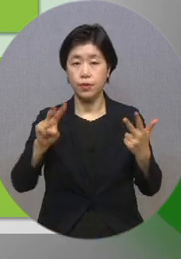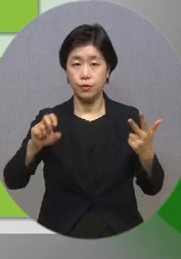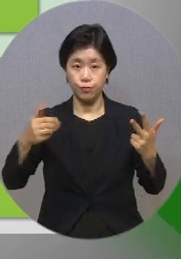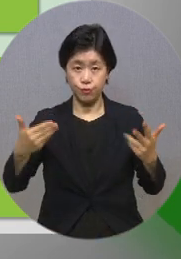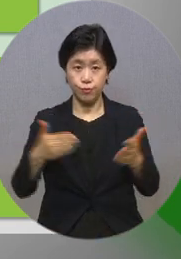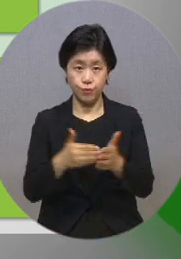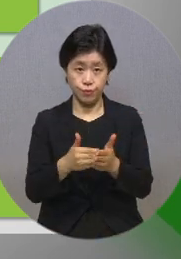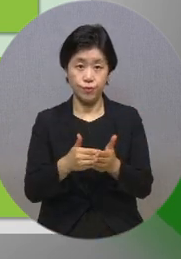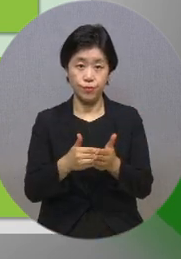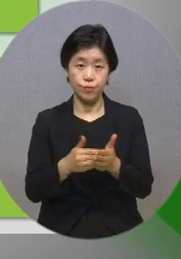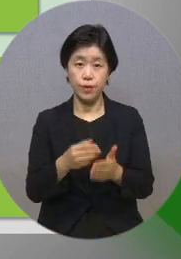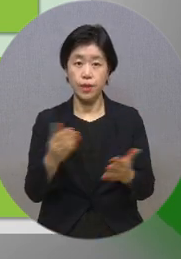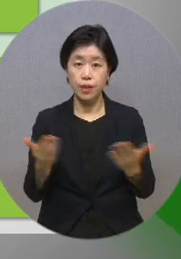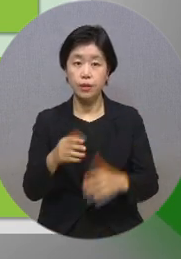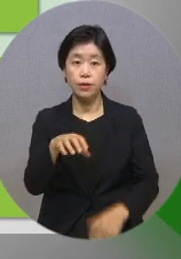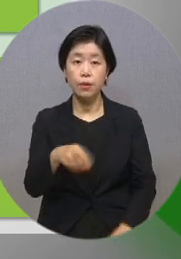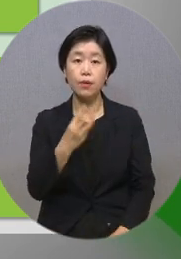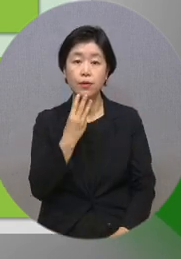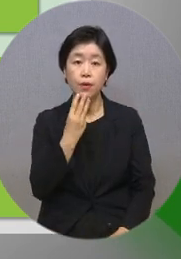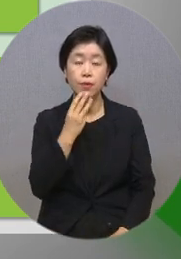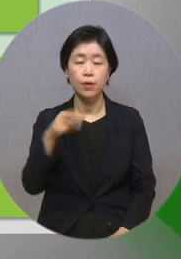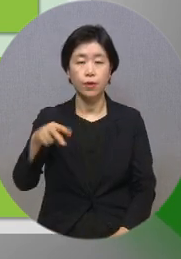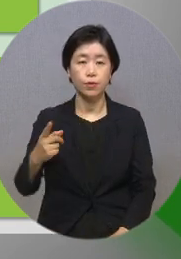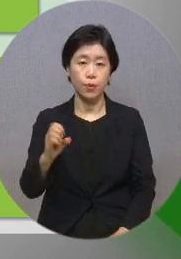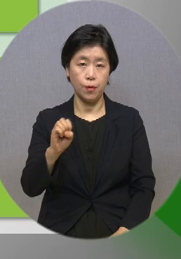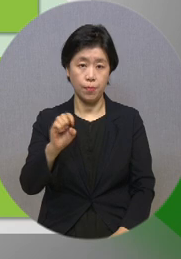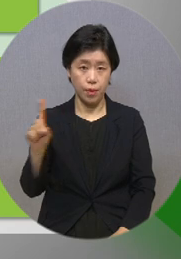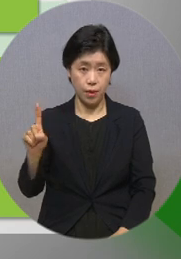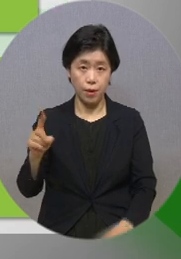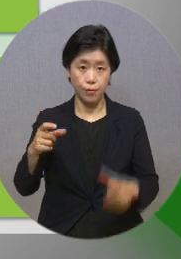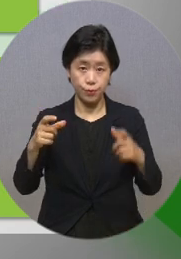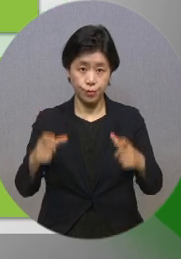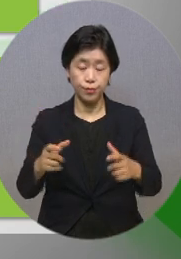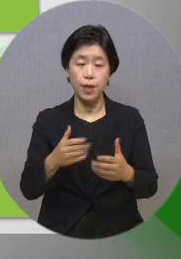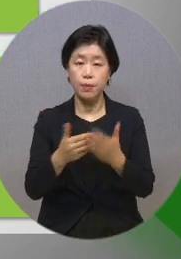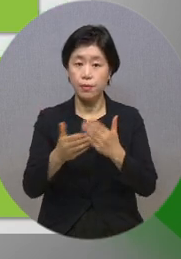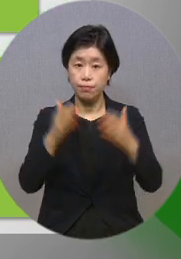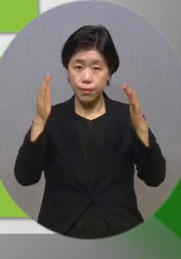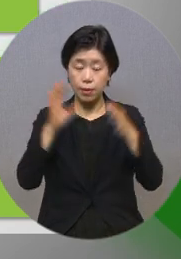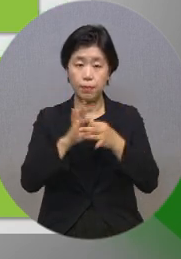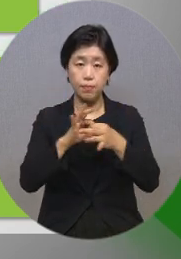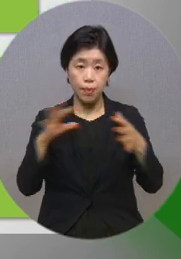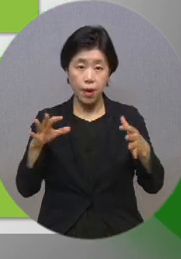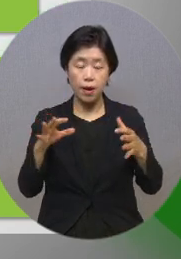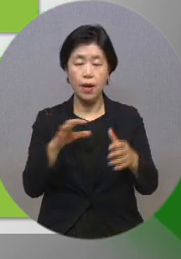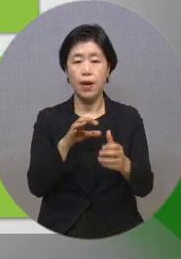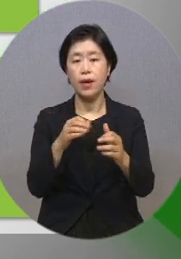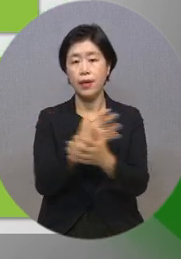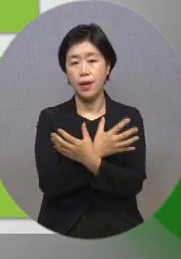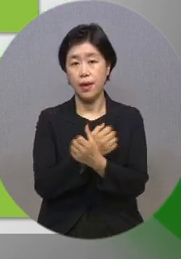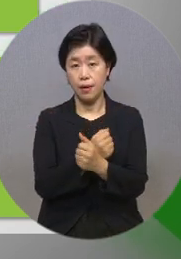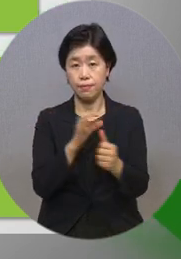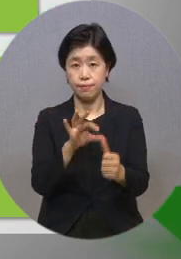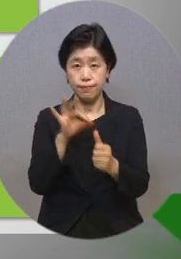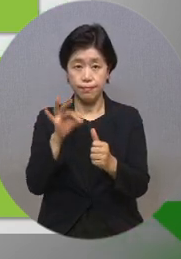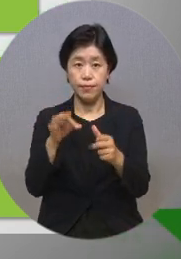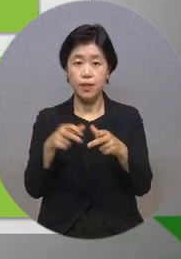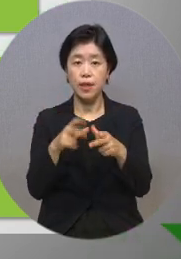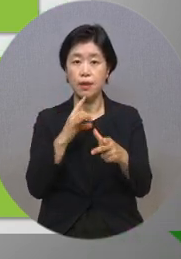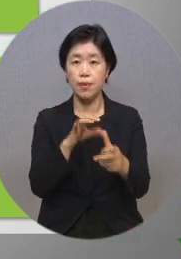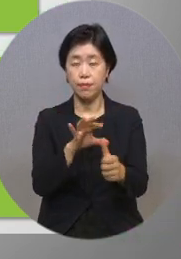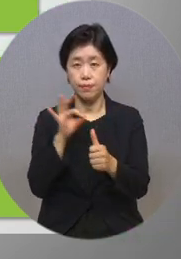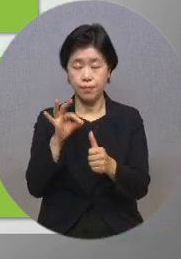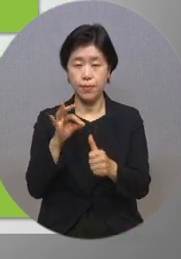송파구입니다. 경력과 학력은 무관하며 계약직을 채용합니다. 장애인만 채용하며 담당지사는 서울 동부지사입니다.